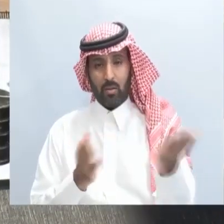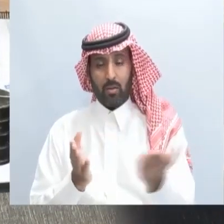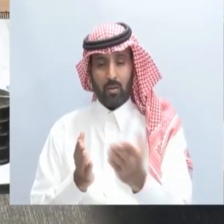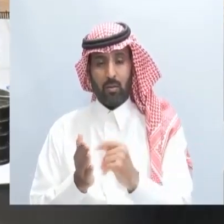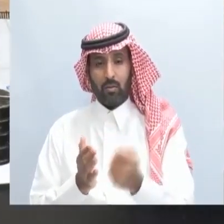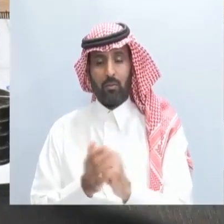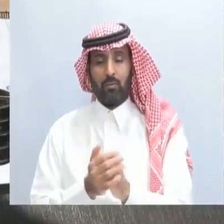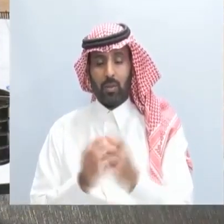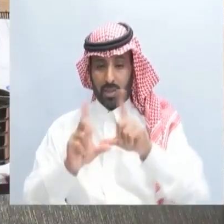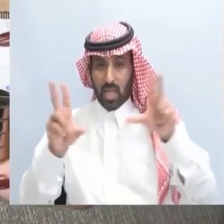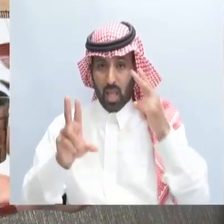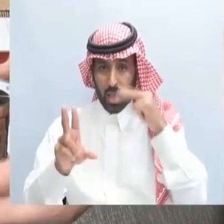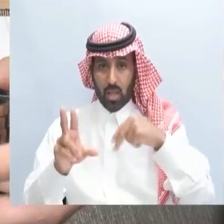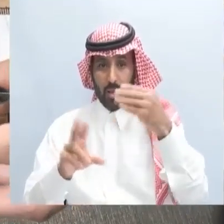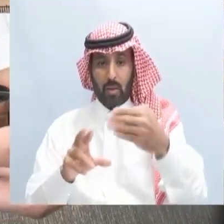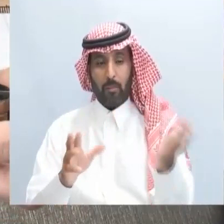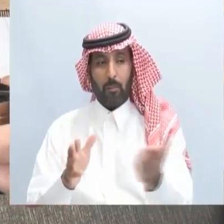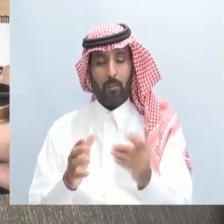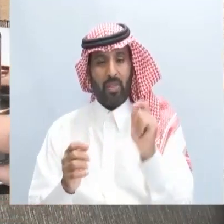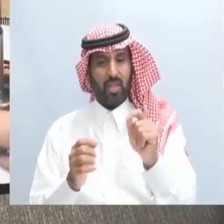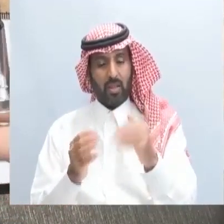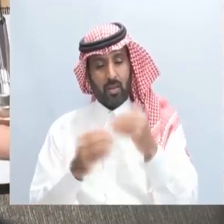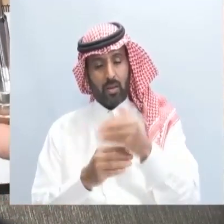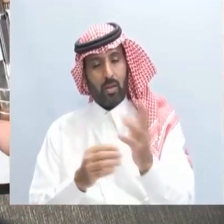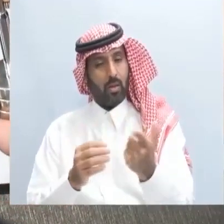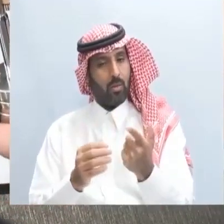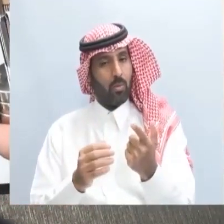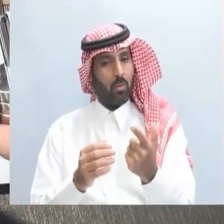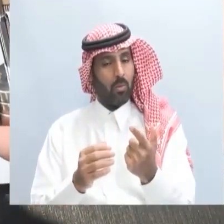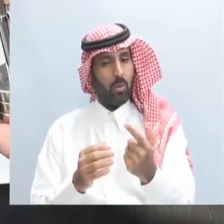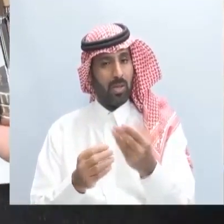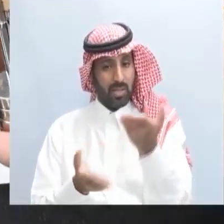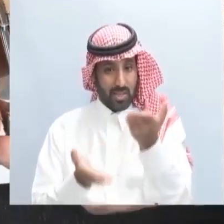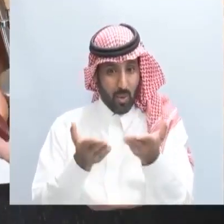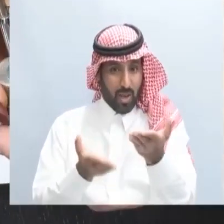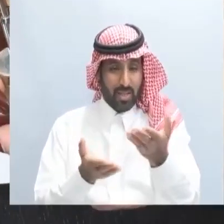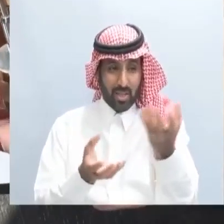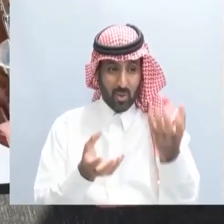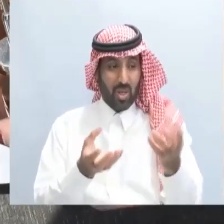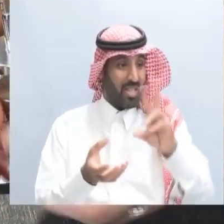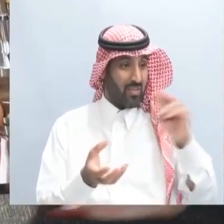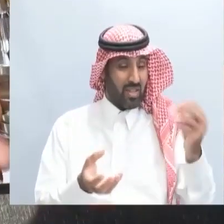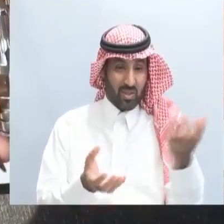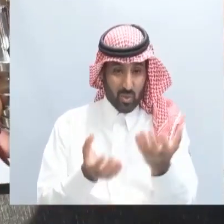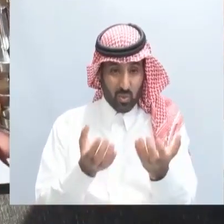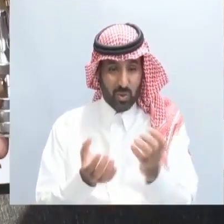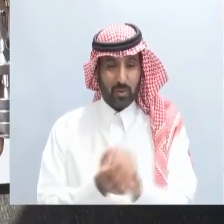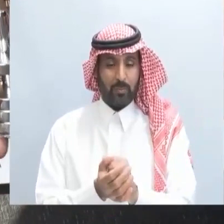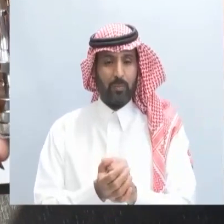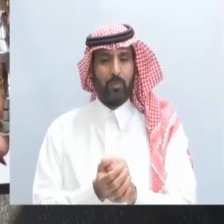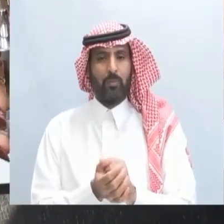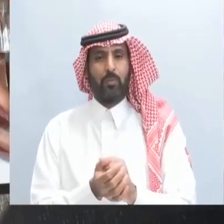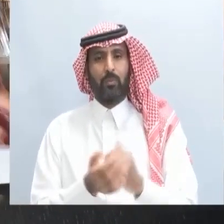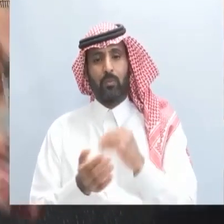على الشاشه ايضا عندينا نقطه اخرى ماذا لو ساويت الكتل دعنا نقوم باجرائها الان حتى